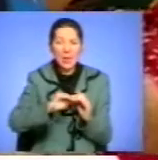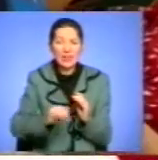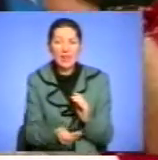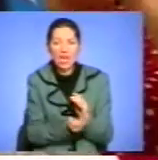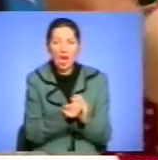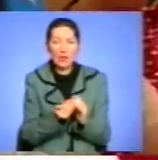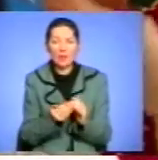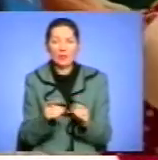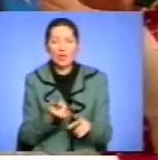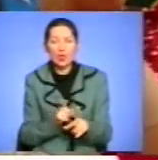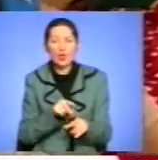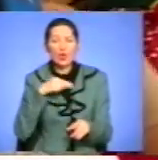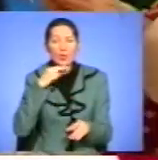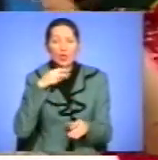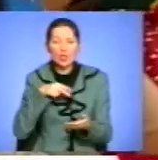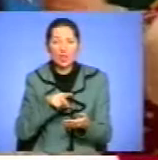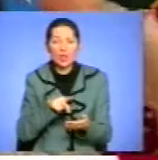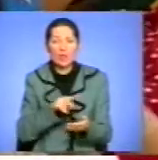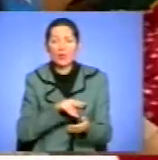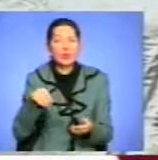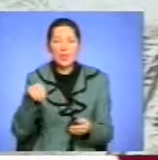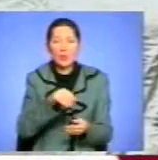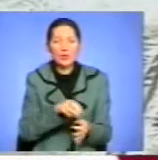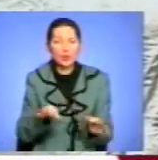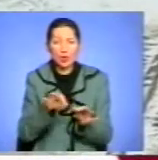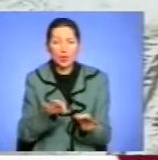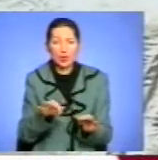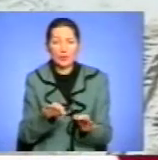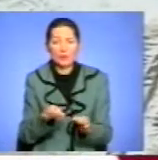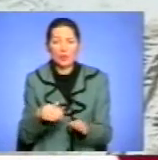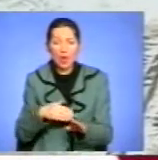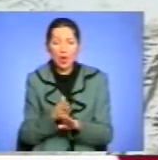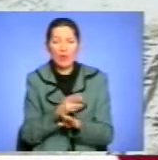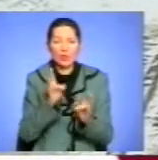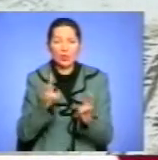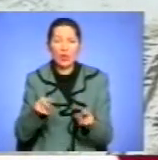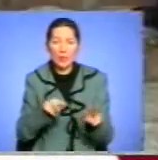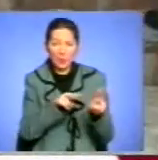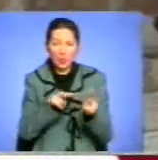яма на ямі. І дуже обережно знайшли, вона не посипана, нічого. Географію травм простежити